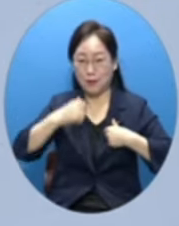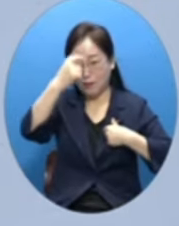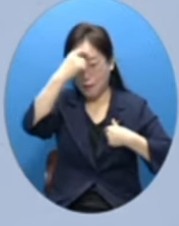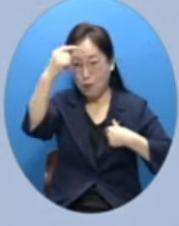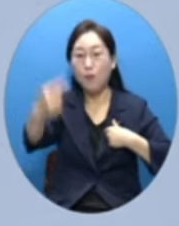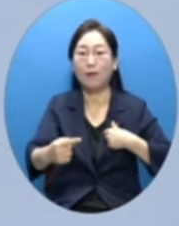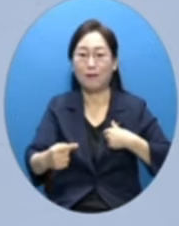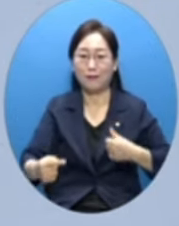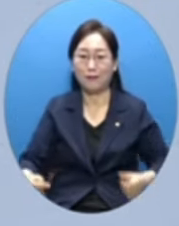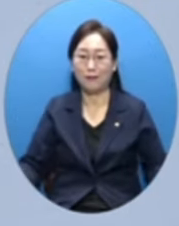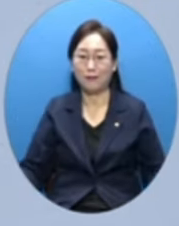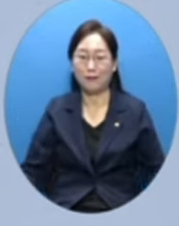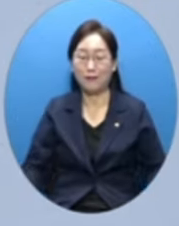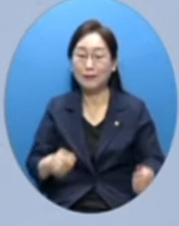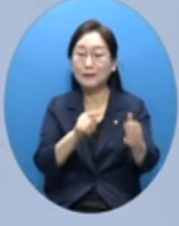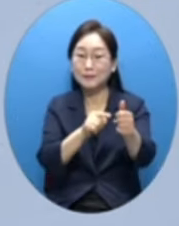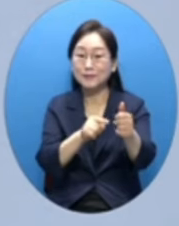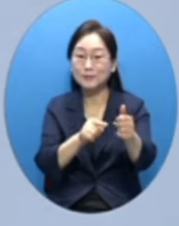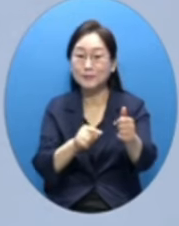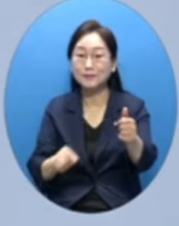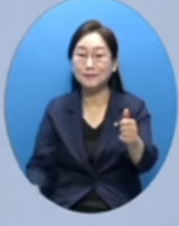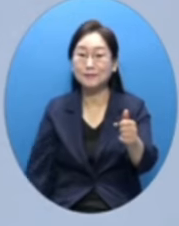나왔습니다 그런데